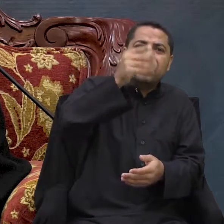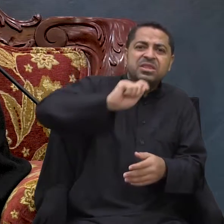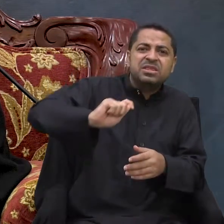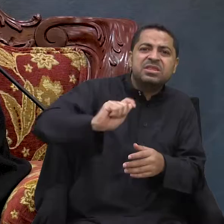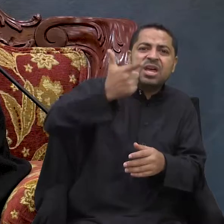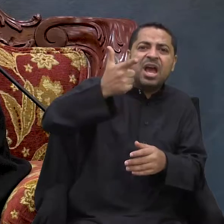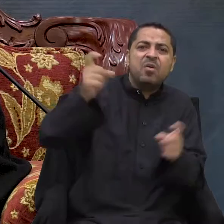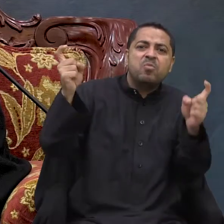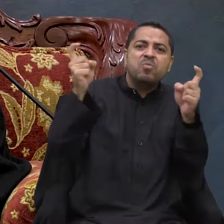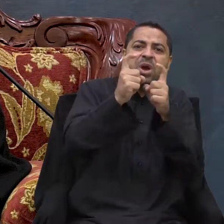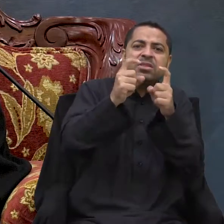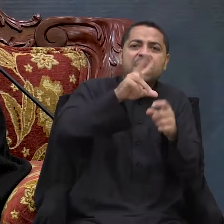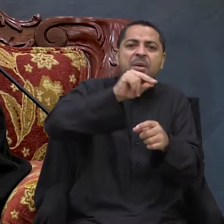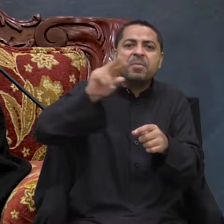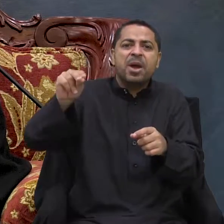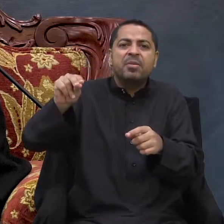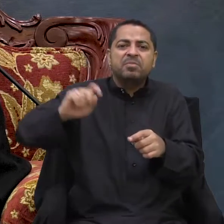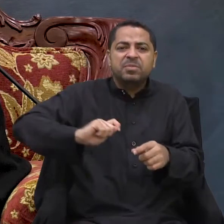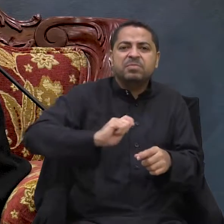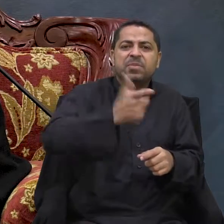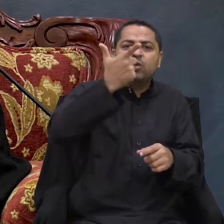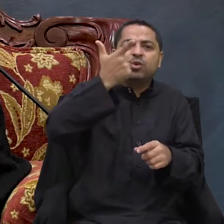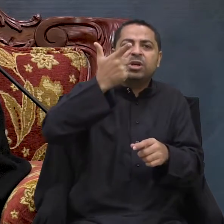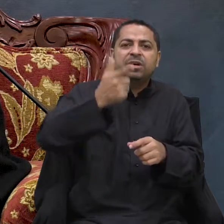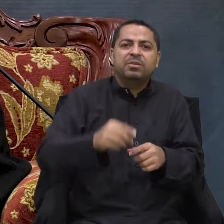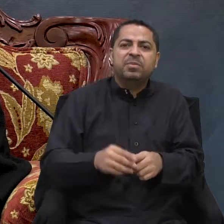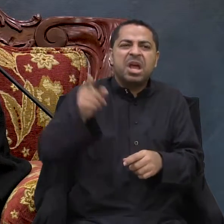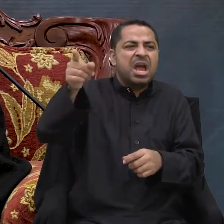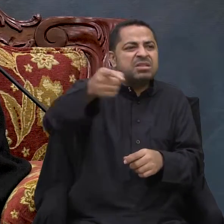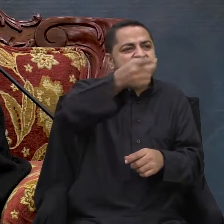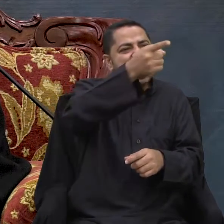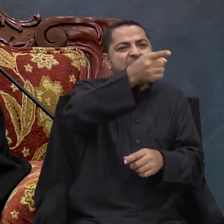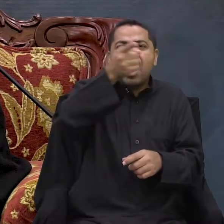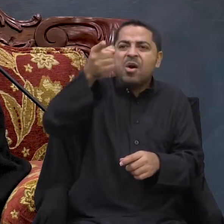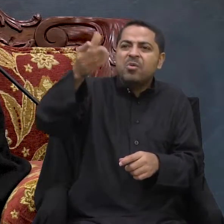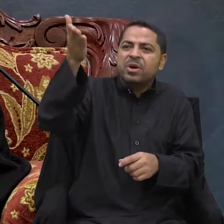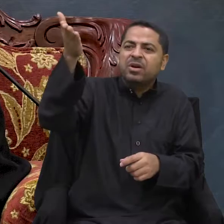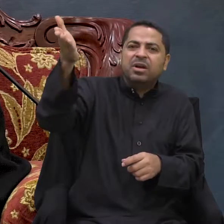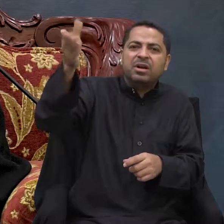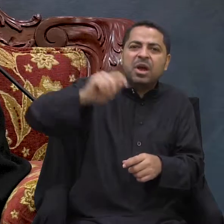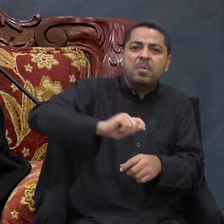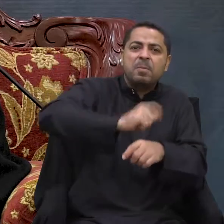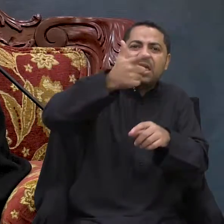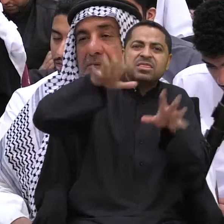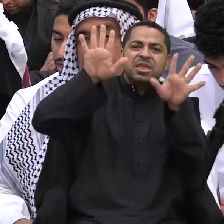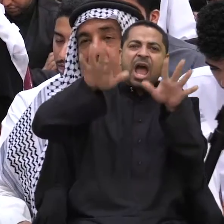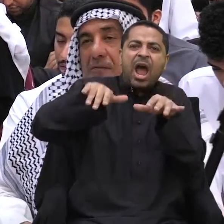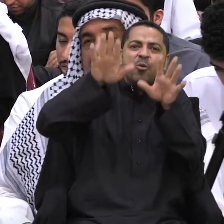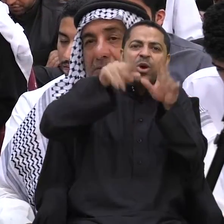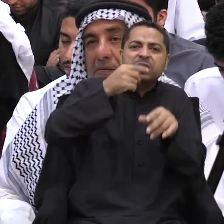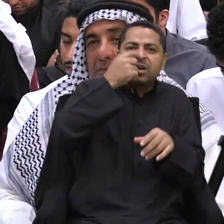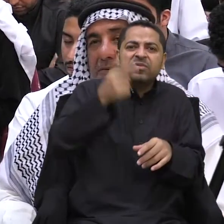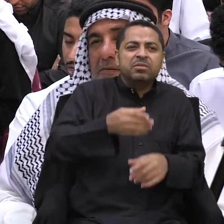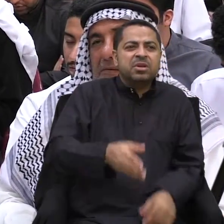أسرعتم إليها كطيرة الدبا وتسارعتم إليها كتهافت الفراش،